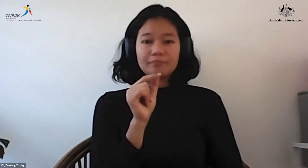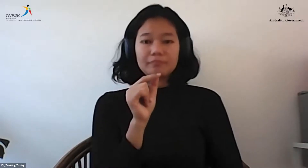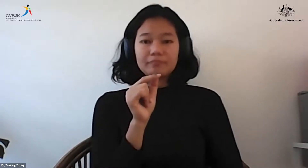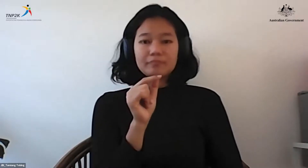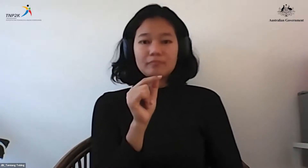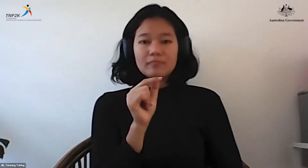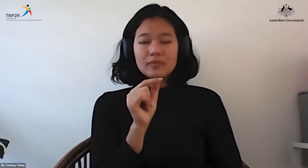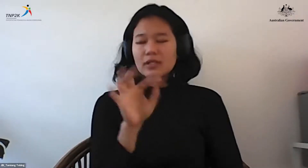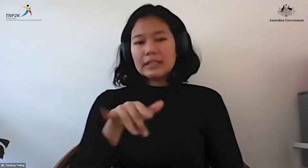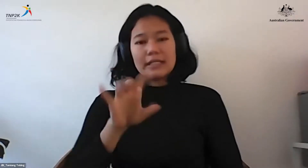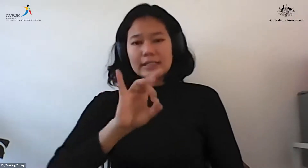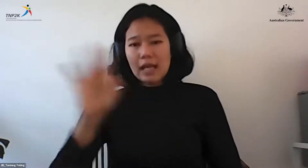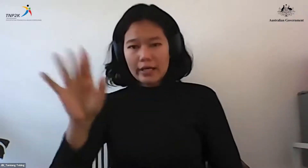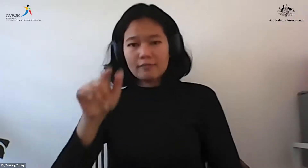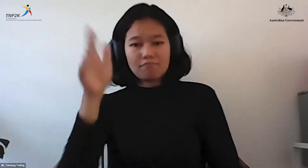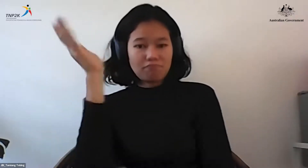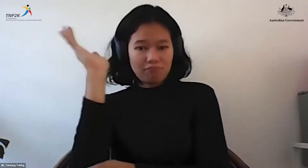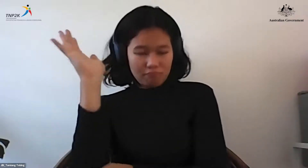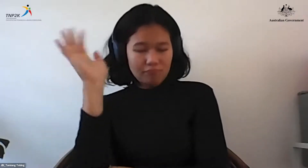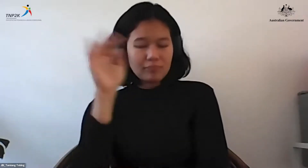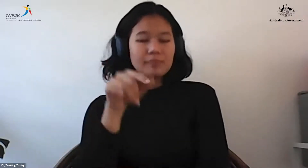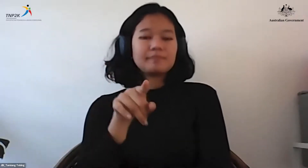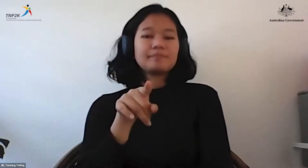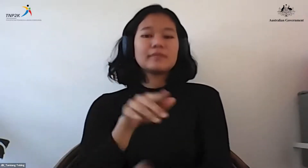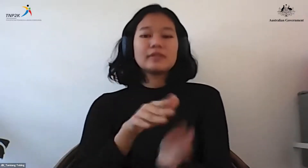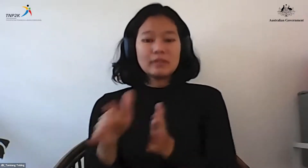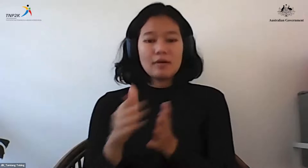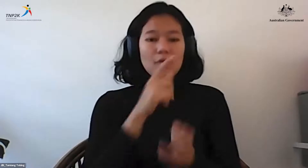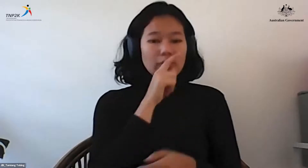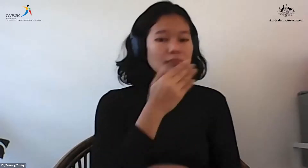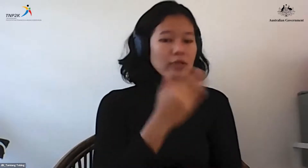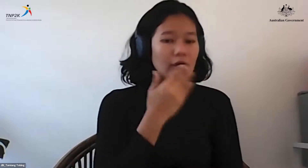selain pada para narasumber, ya, juga